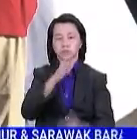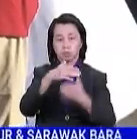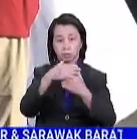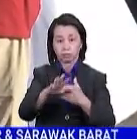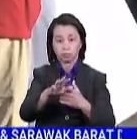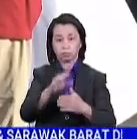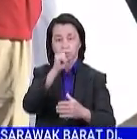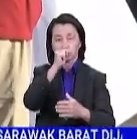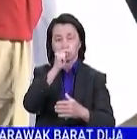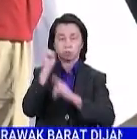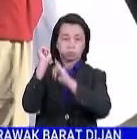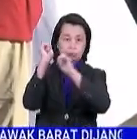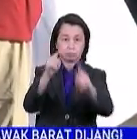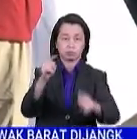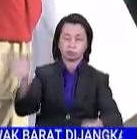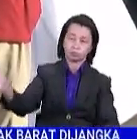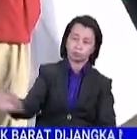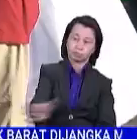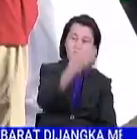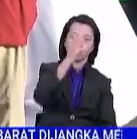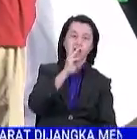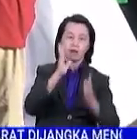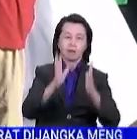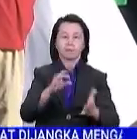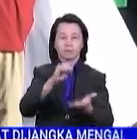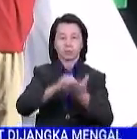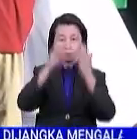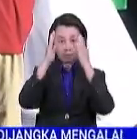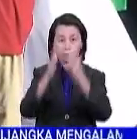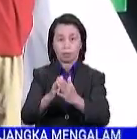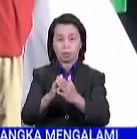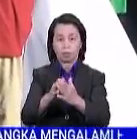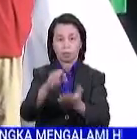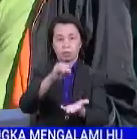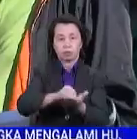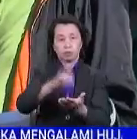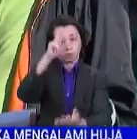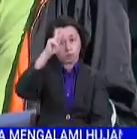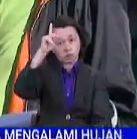selepas pelepasan bantuan kemanusiaan banjir di Pahang di Kuala Terengganu.